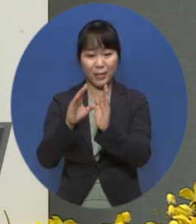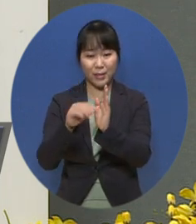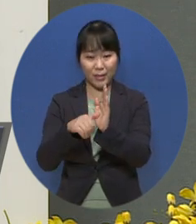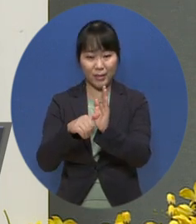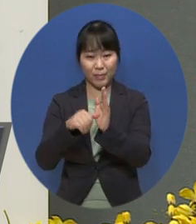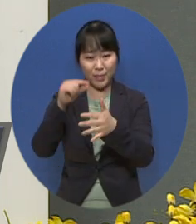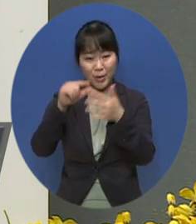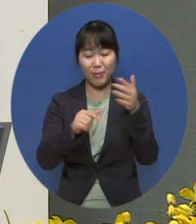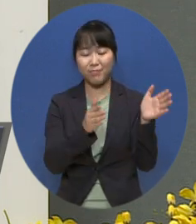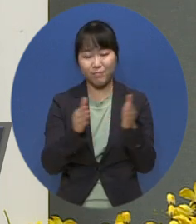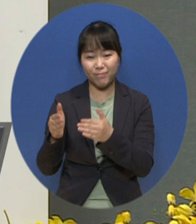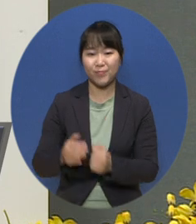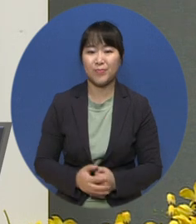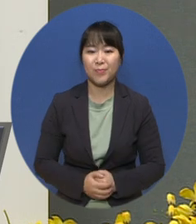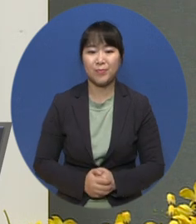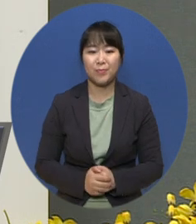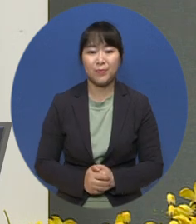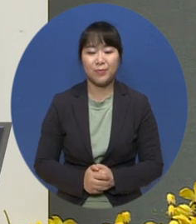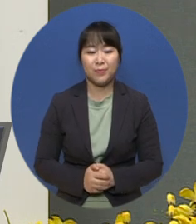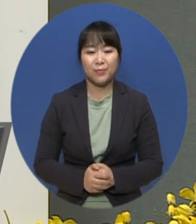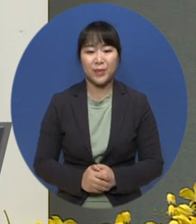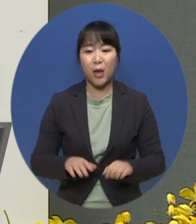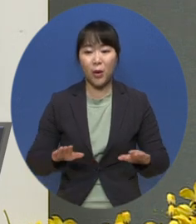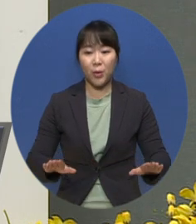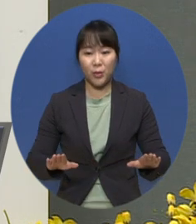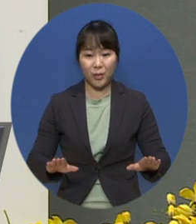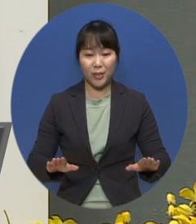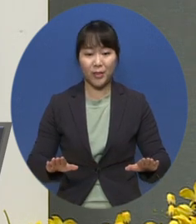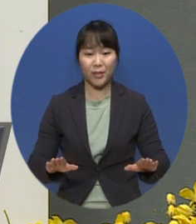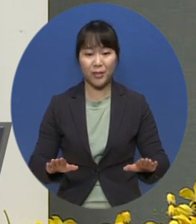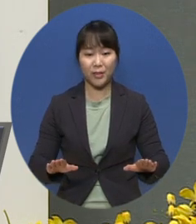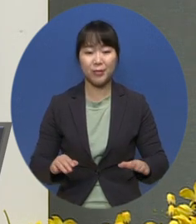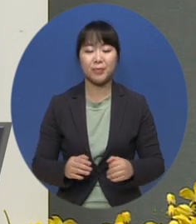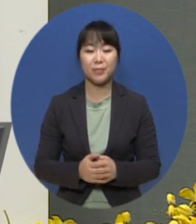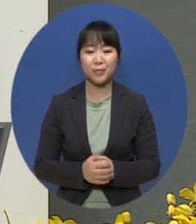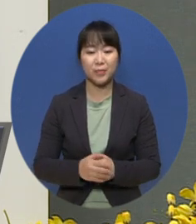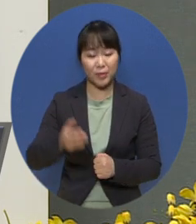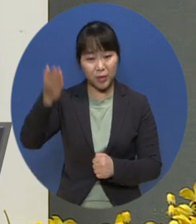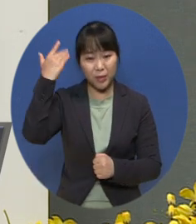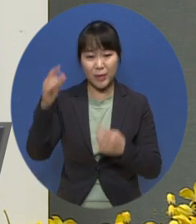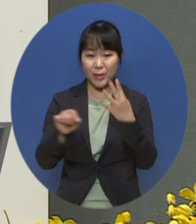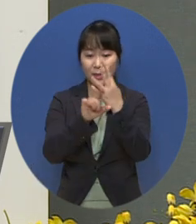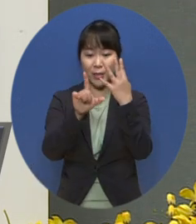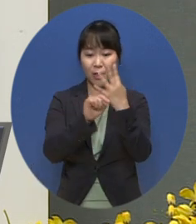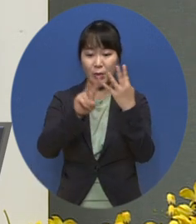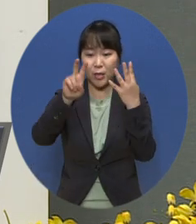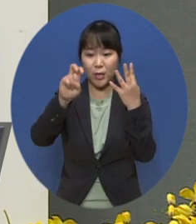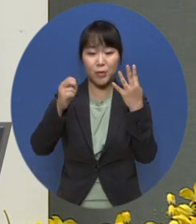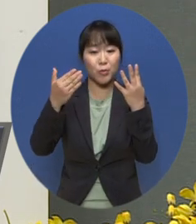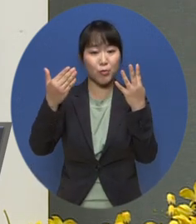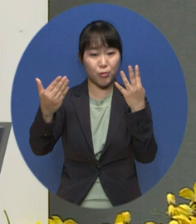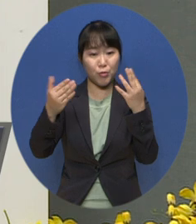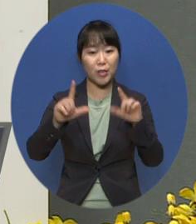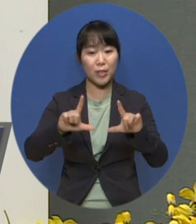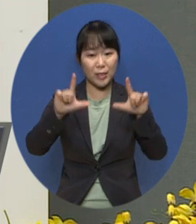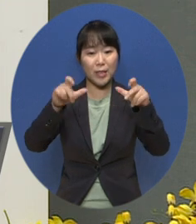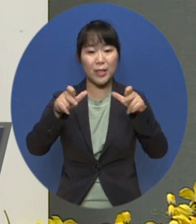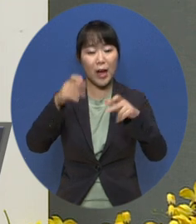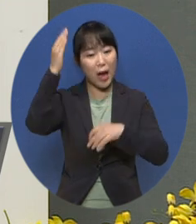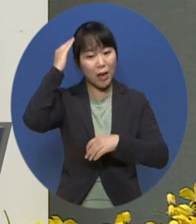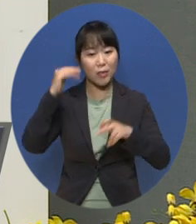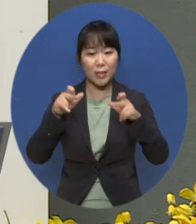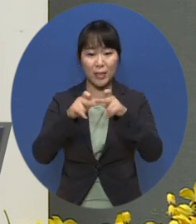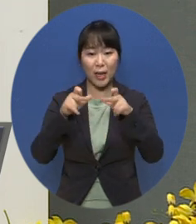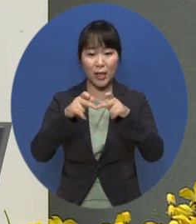구성해 봤습니다 오늘 이 시간에는 지난 4월 29일 장애인